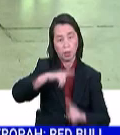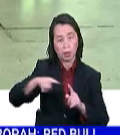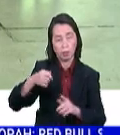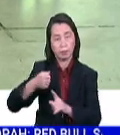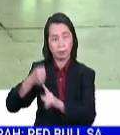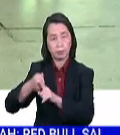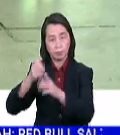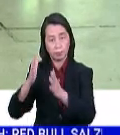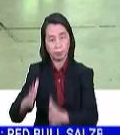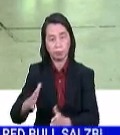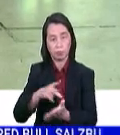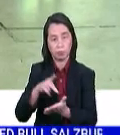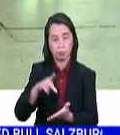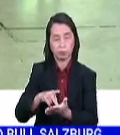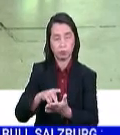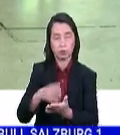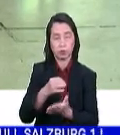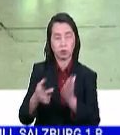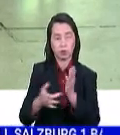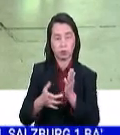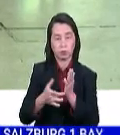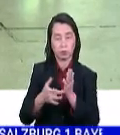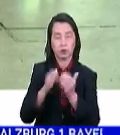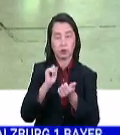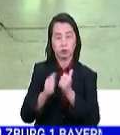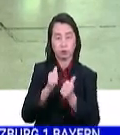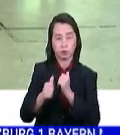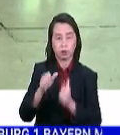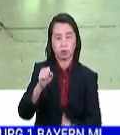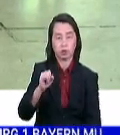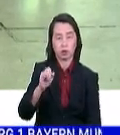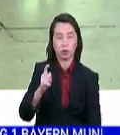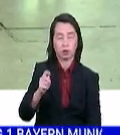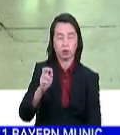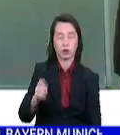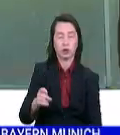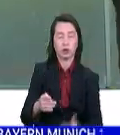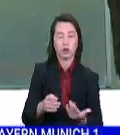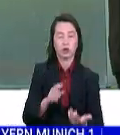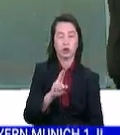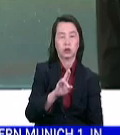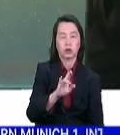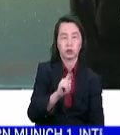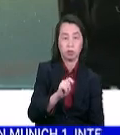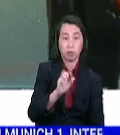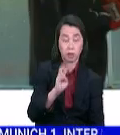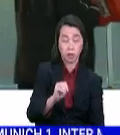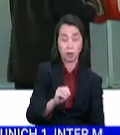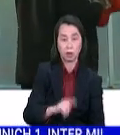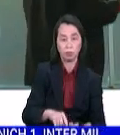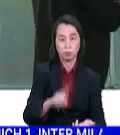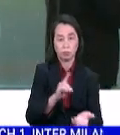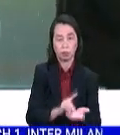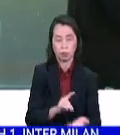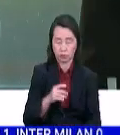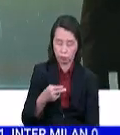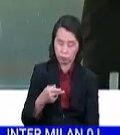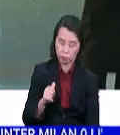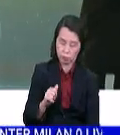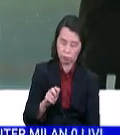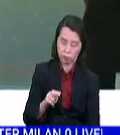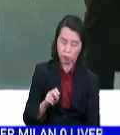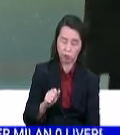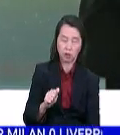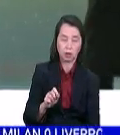Pusat Inovasi dan Teknologi Sukan SITC, University Teknologi Malaysia UTM, Dr. Hadafi Muhammad